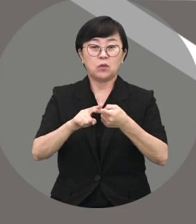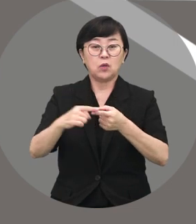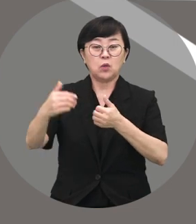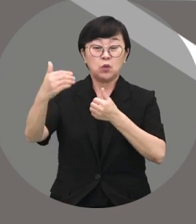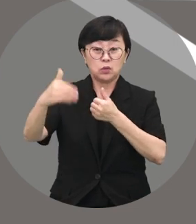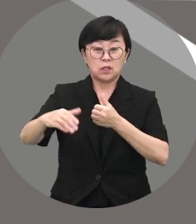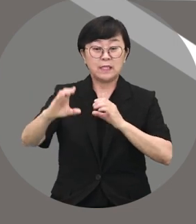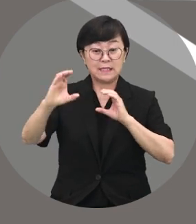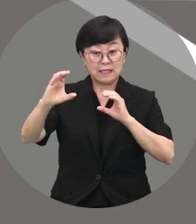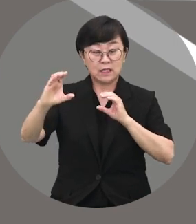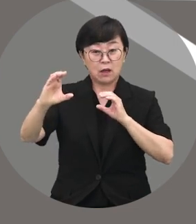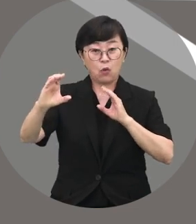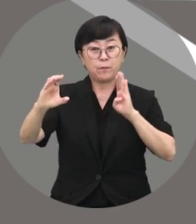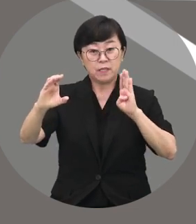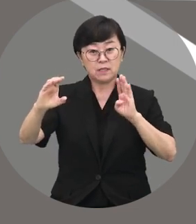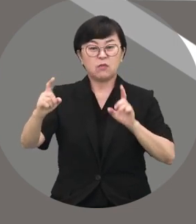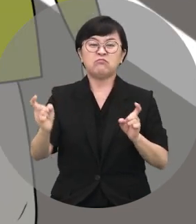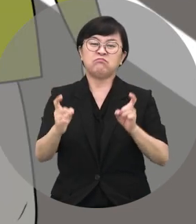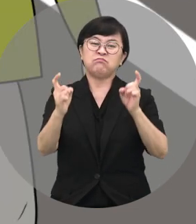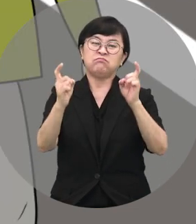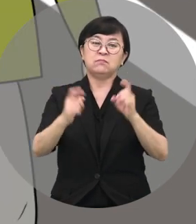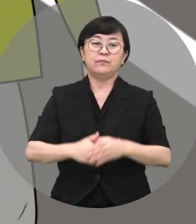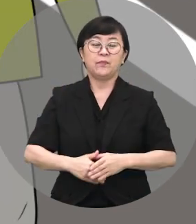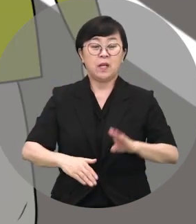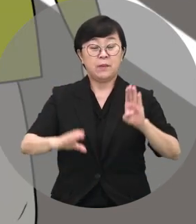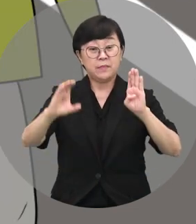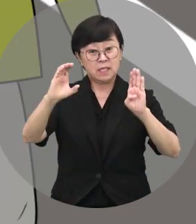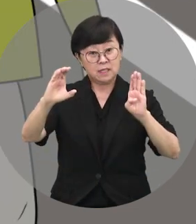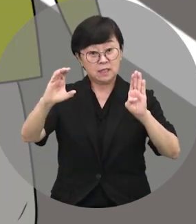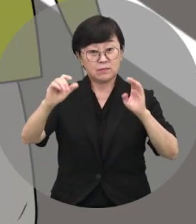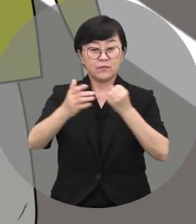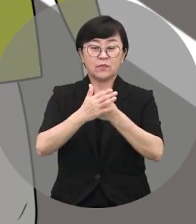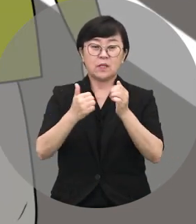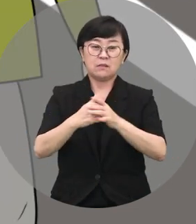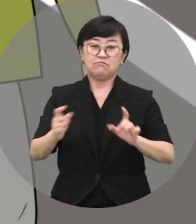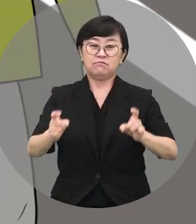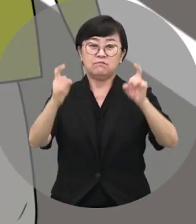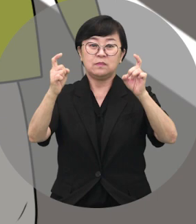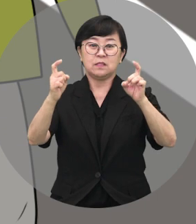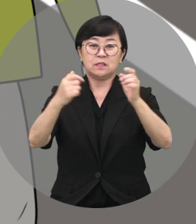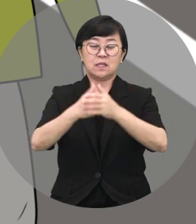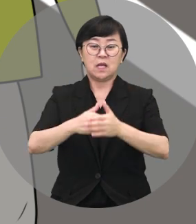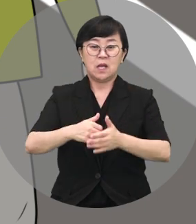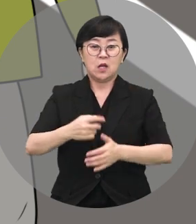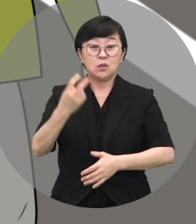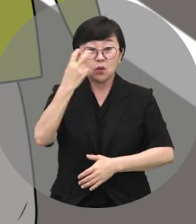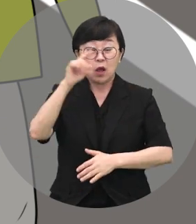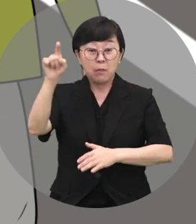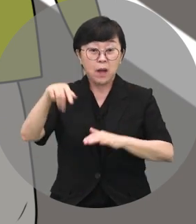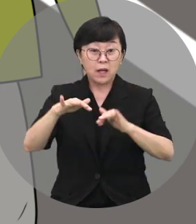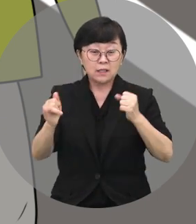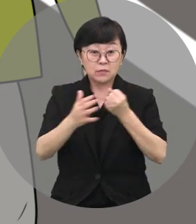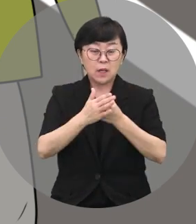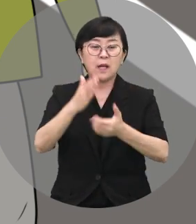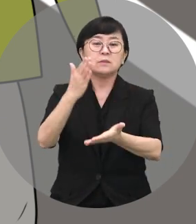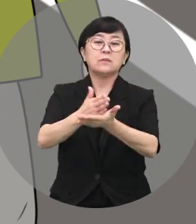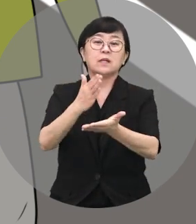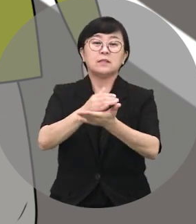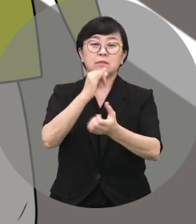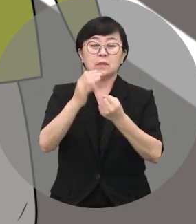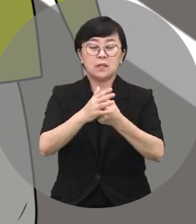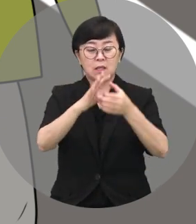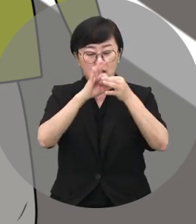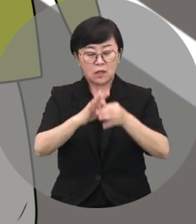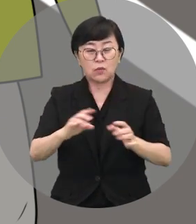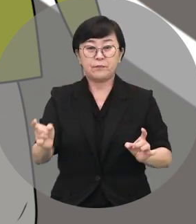요청한 C씨랑 시비가 발생하였습니다. B씨와 C씨는 시비가 붙자 경비원이 달려가 말렸지만 계속